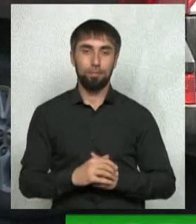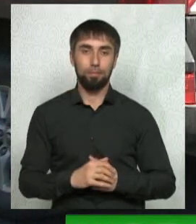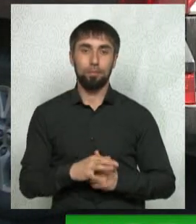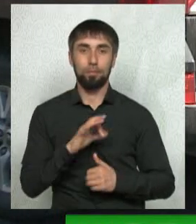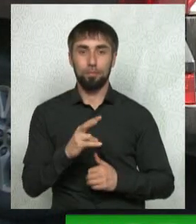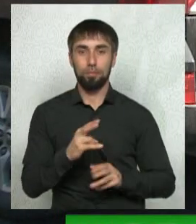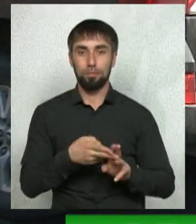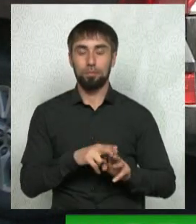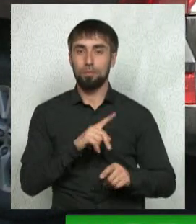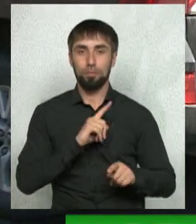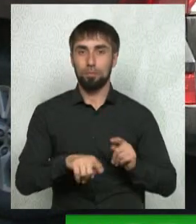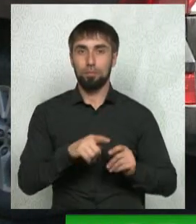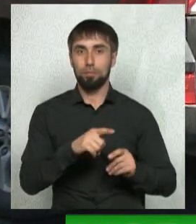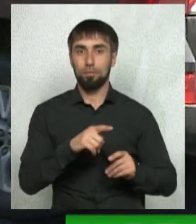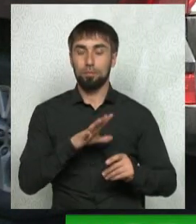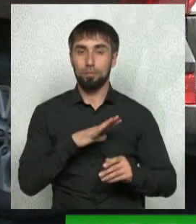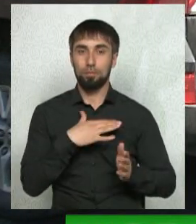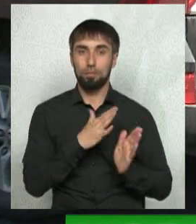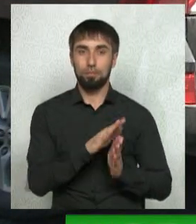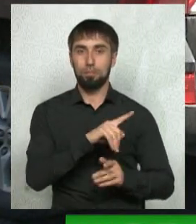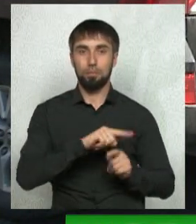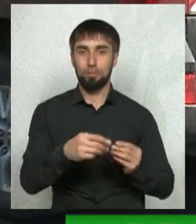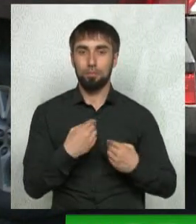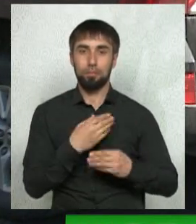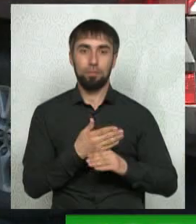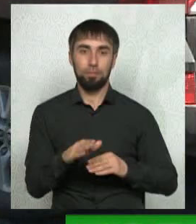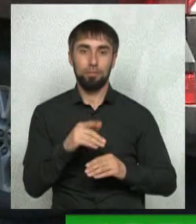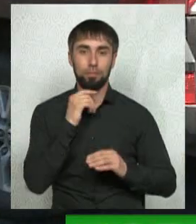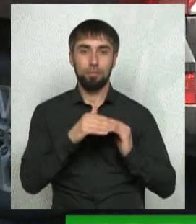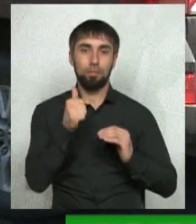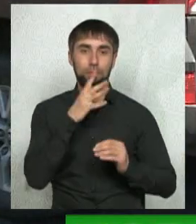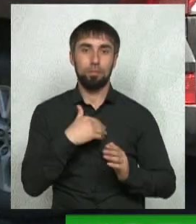Он отреагировал очень быстро и выделил асфальт в том объеме, который мы запросили.